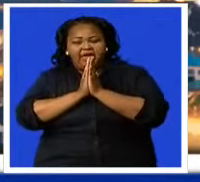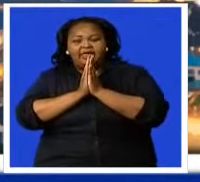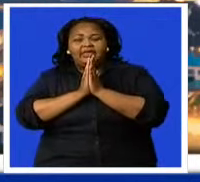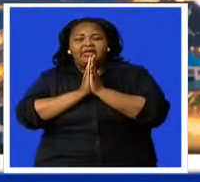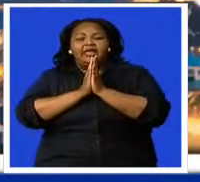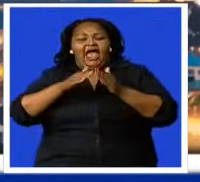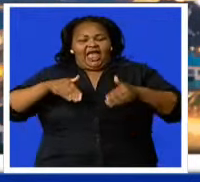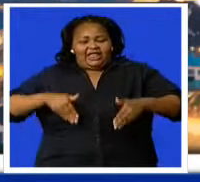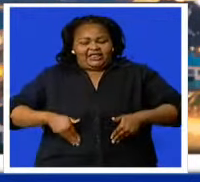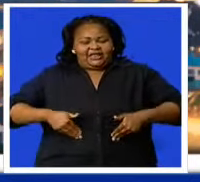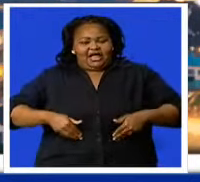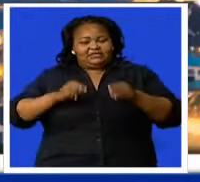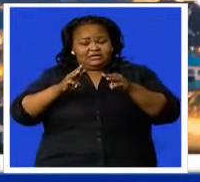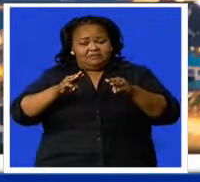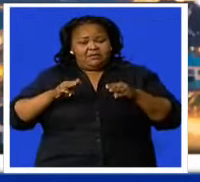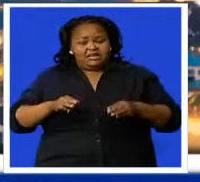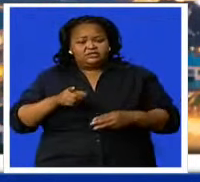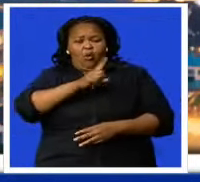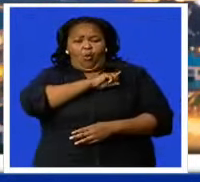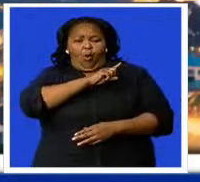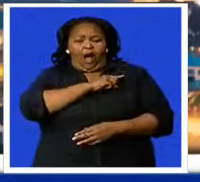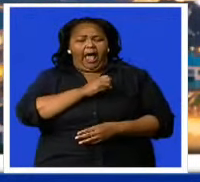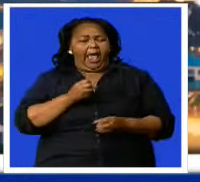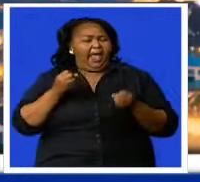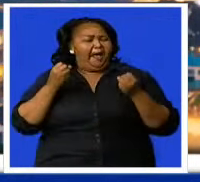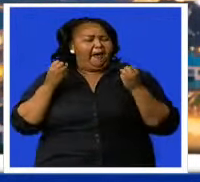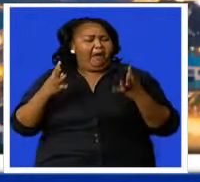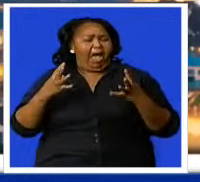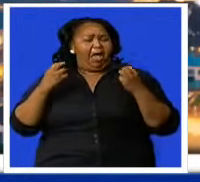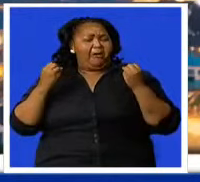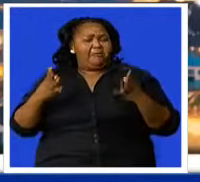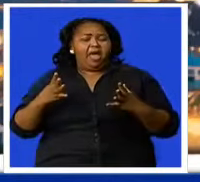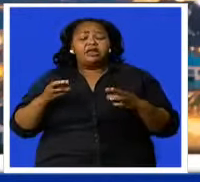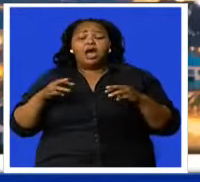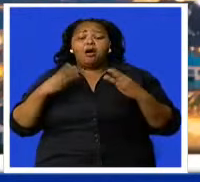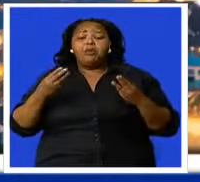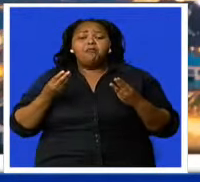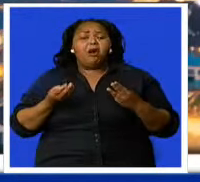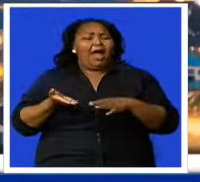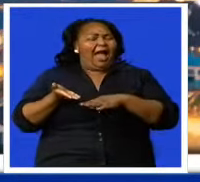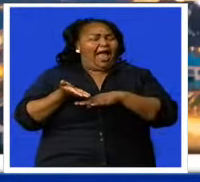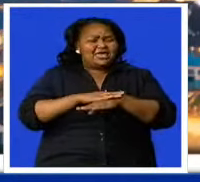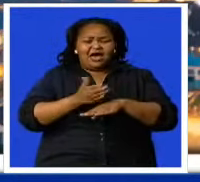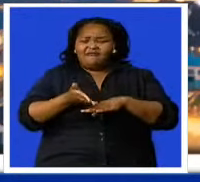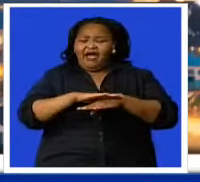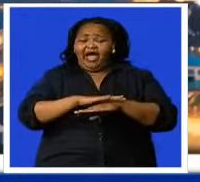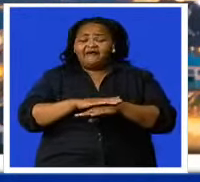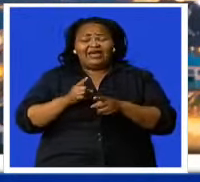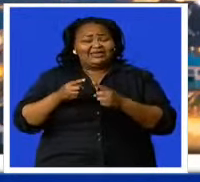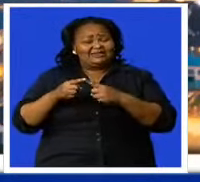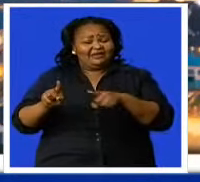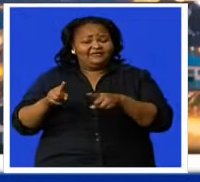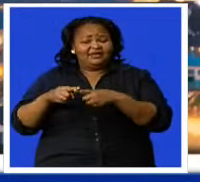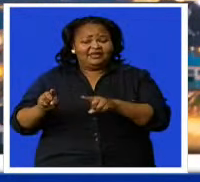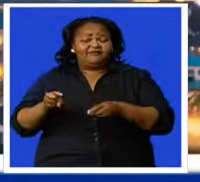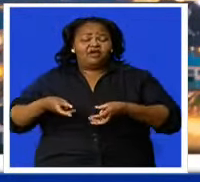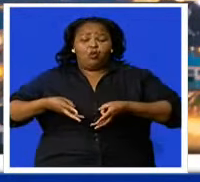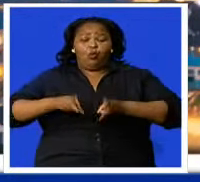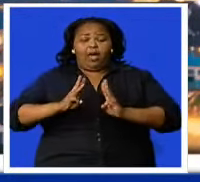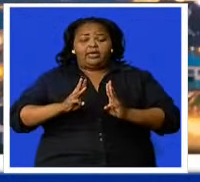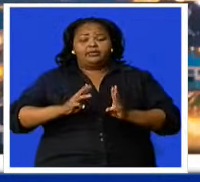lelimnyama lelehlele indzawo yakahlathi ngemva kokuthi bantu labanengi basishiya ke emhlabeni ngetindlela